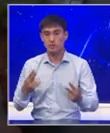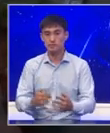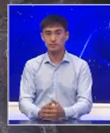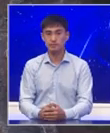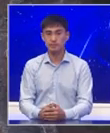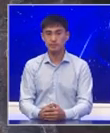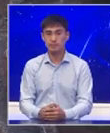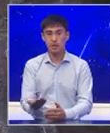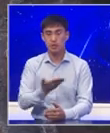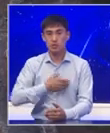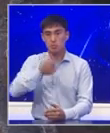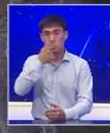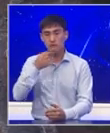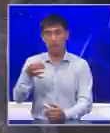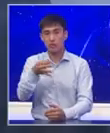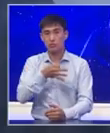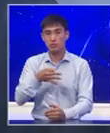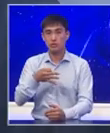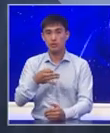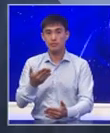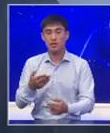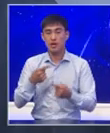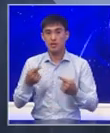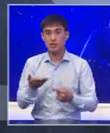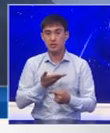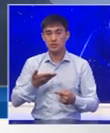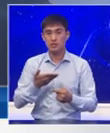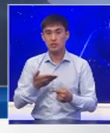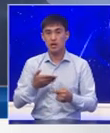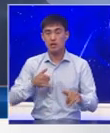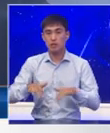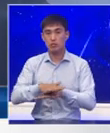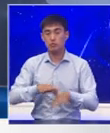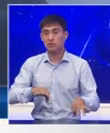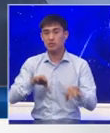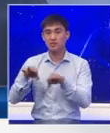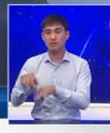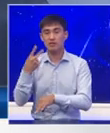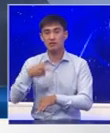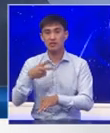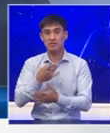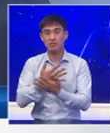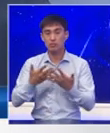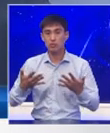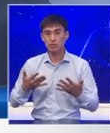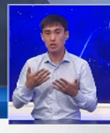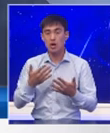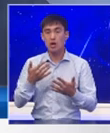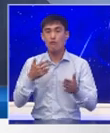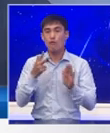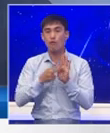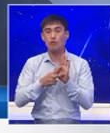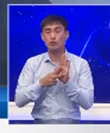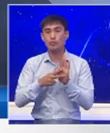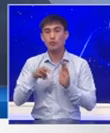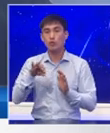bungalow донов фирма то дно от нашего региона на ярмарку будет доставлено 20 видов продукция почти 8 тонн